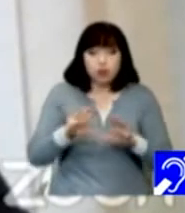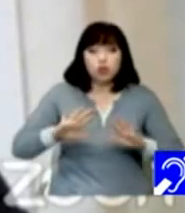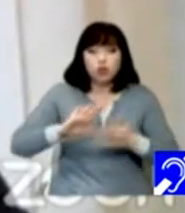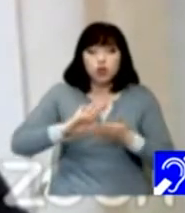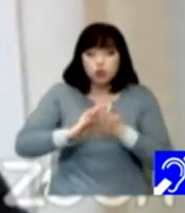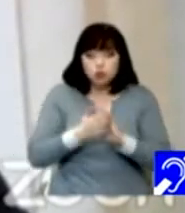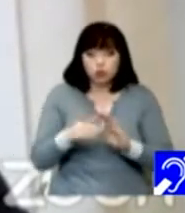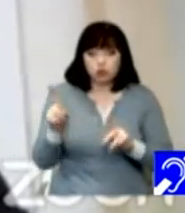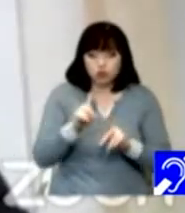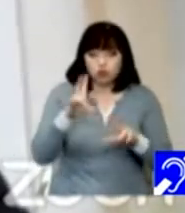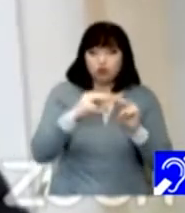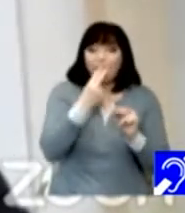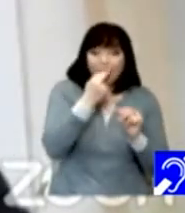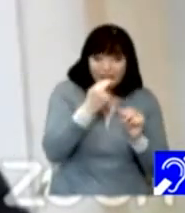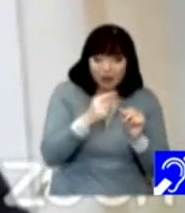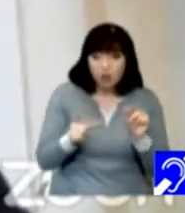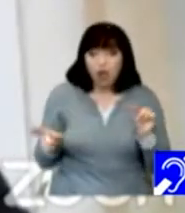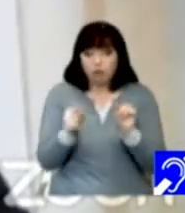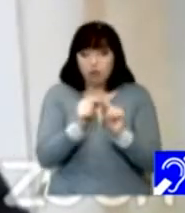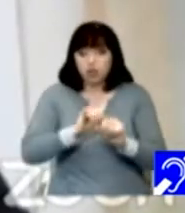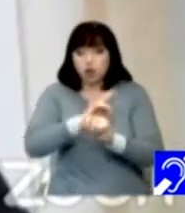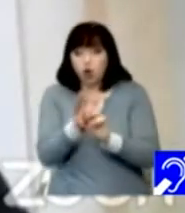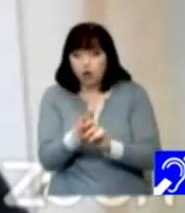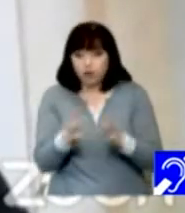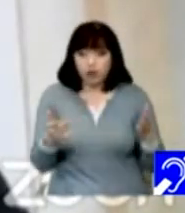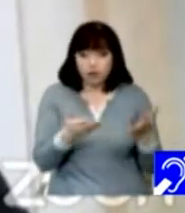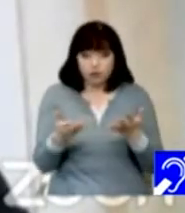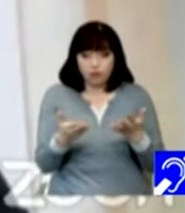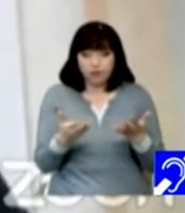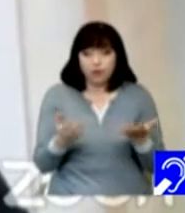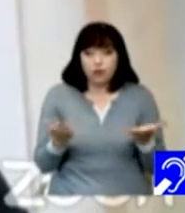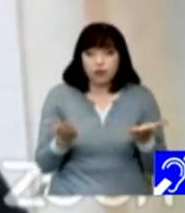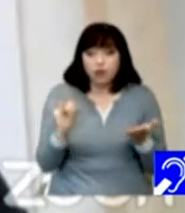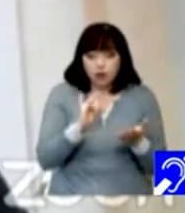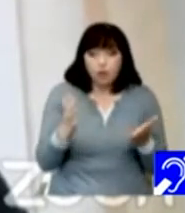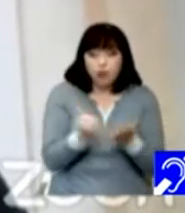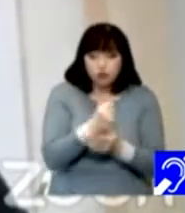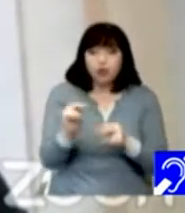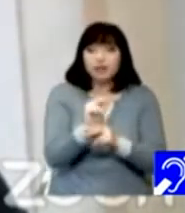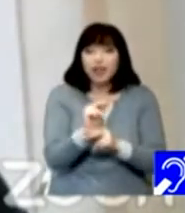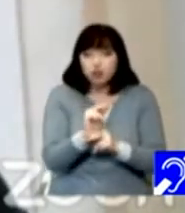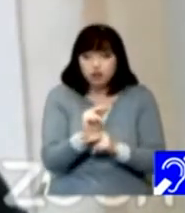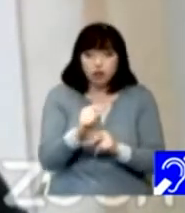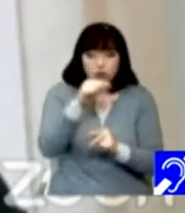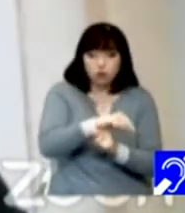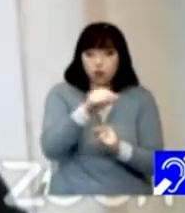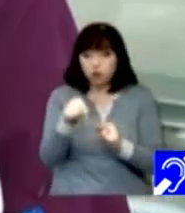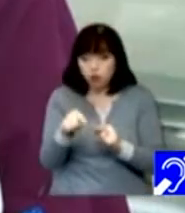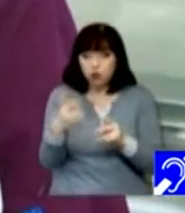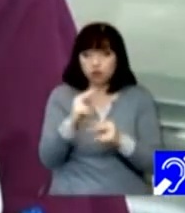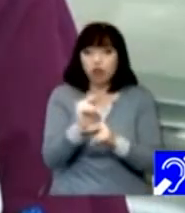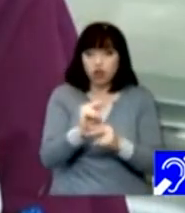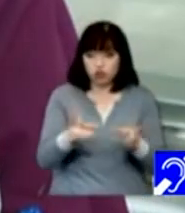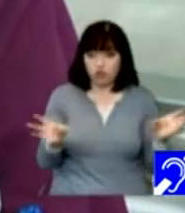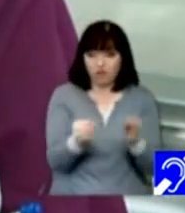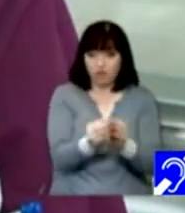suprapune și infecția gripală și atunci devine un caz pentru tratament mai complicat. Avem